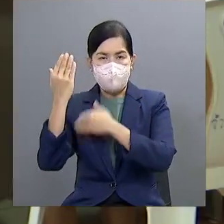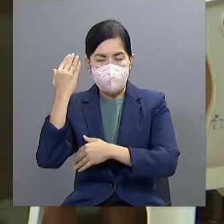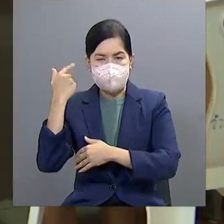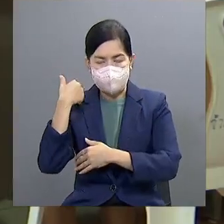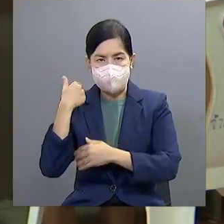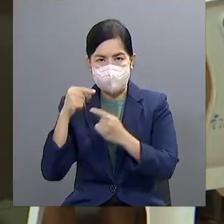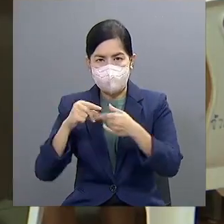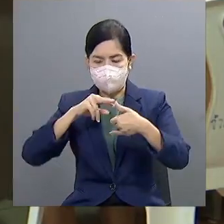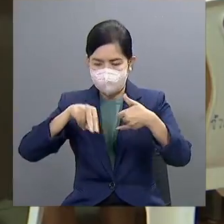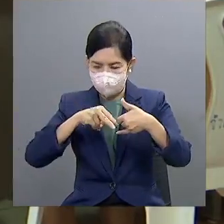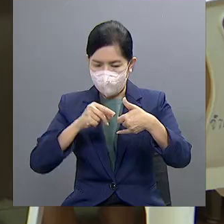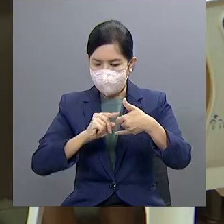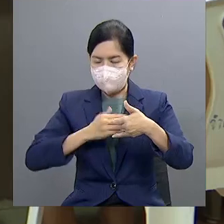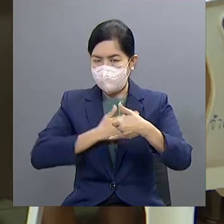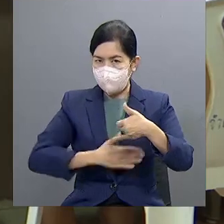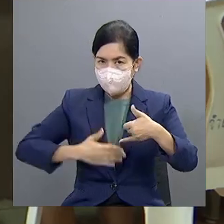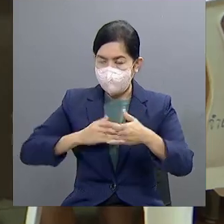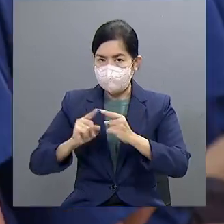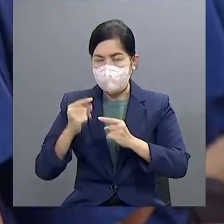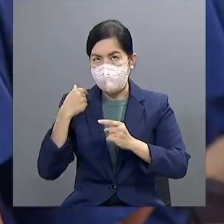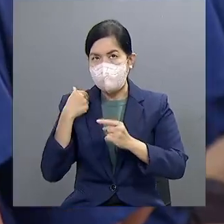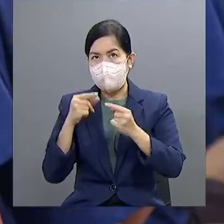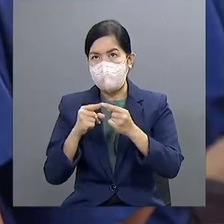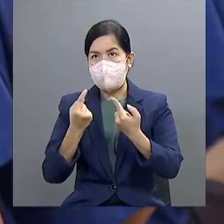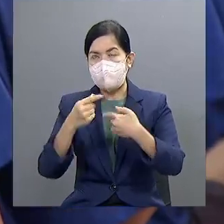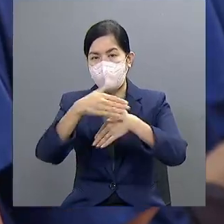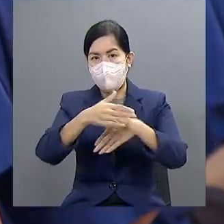ดก่อนจำแนกแดน